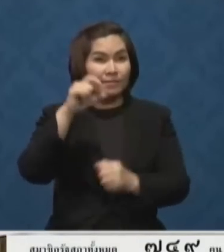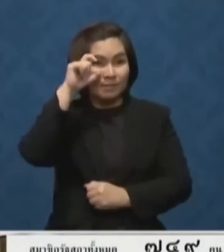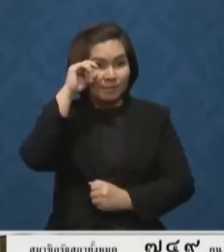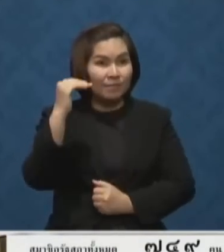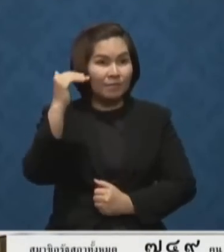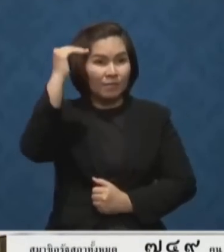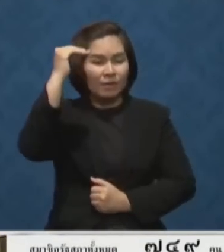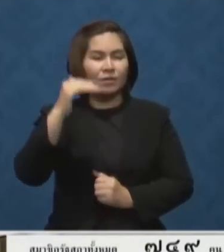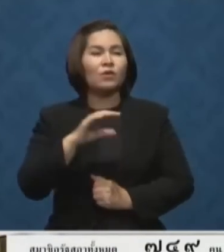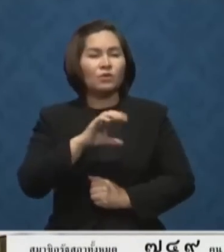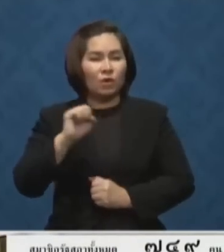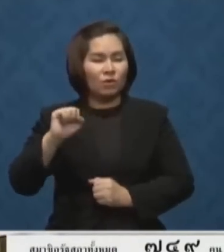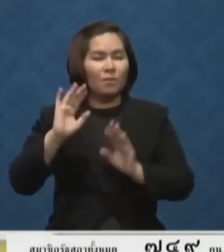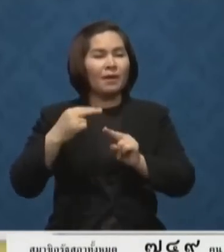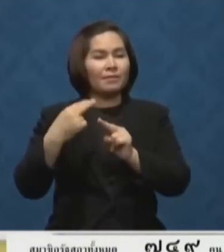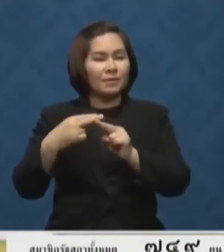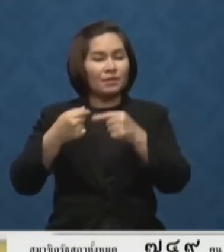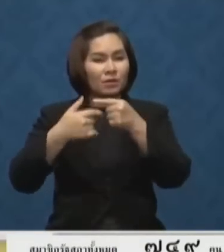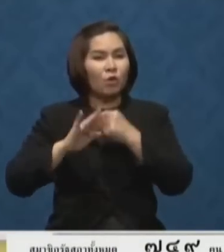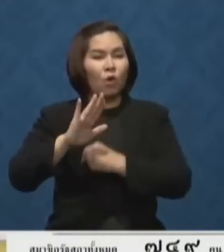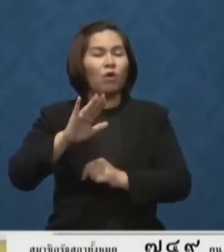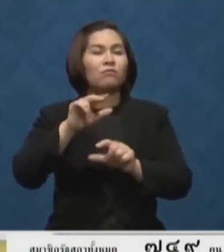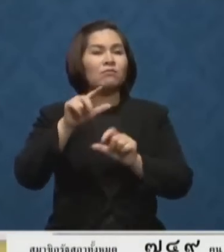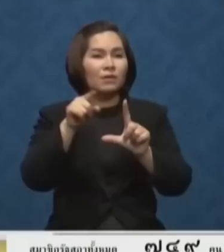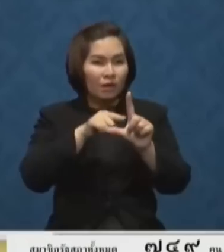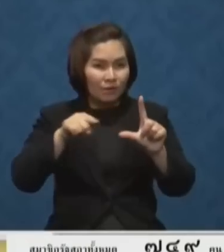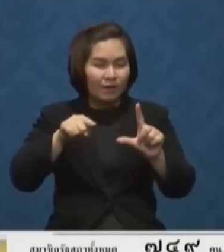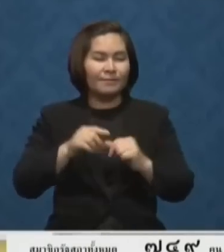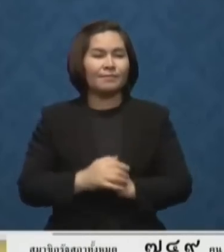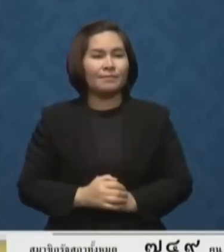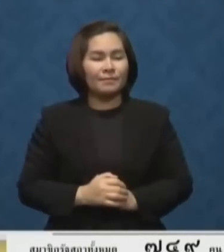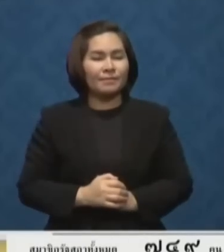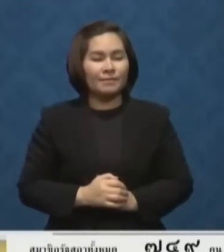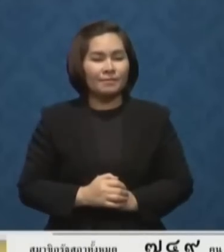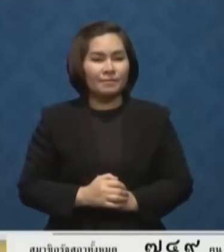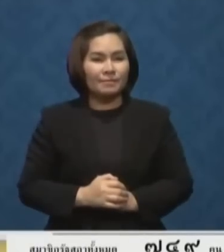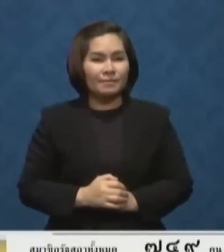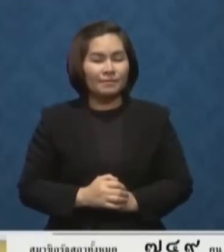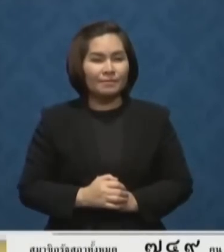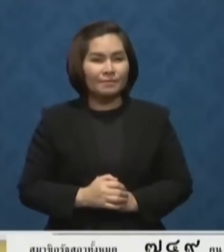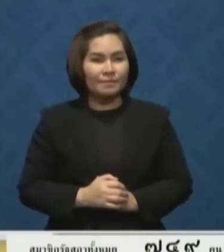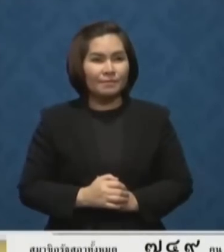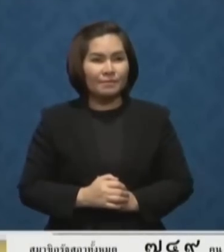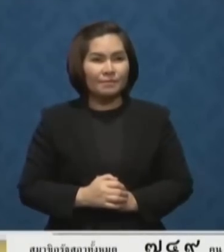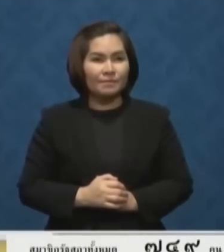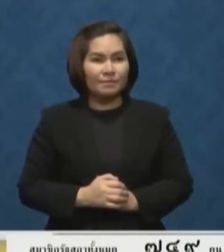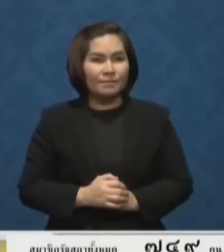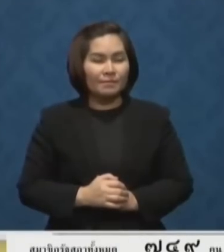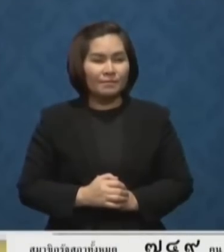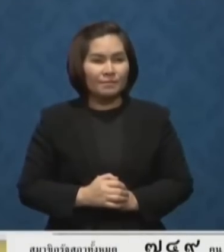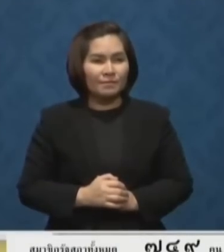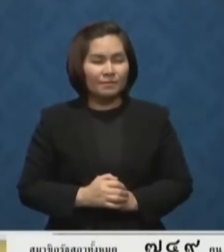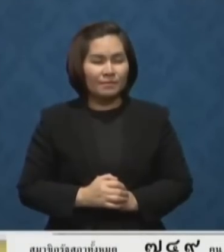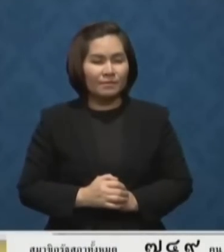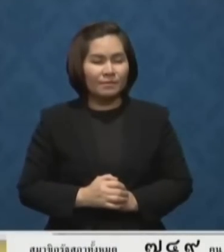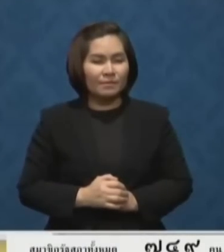ีที่่าก